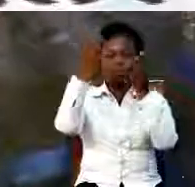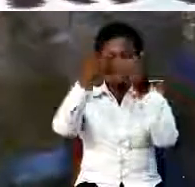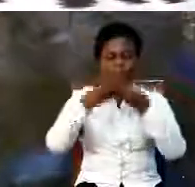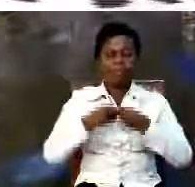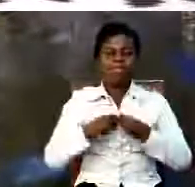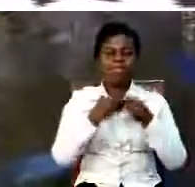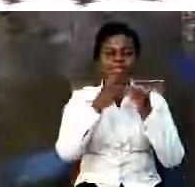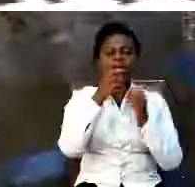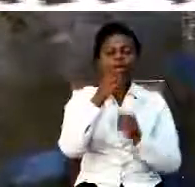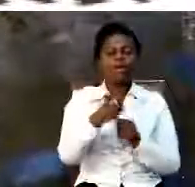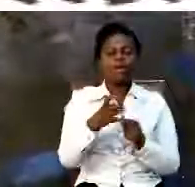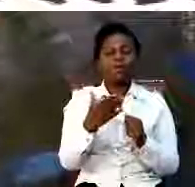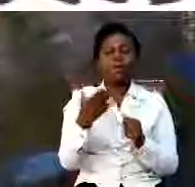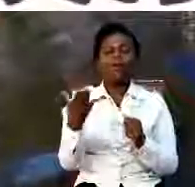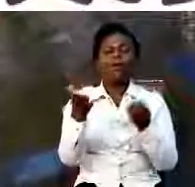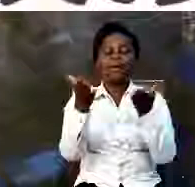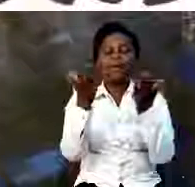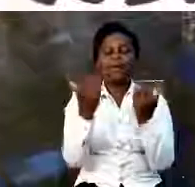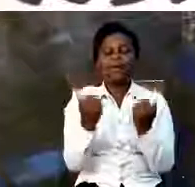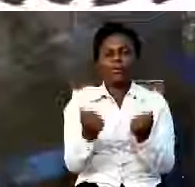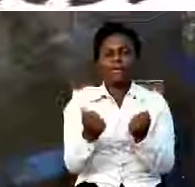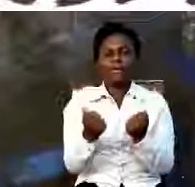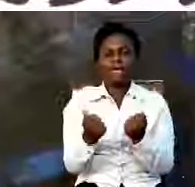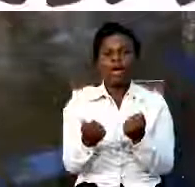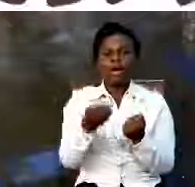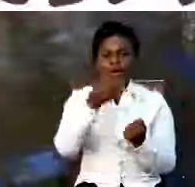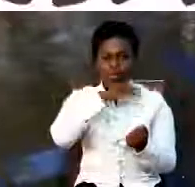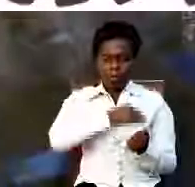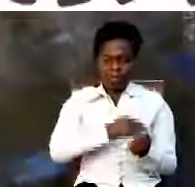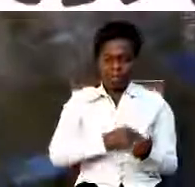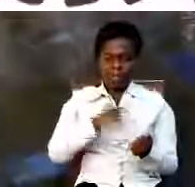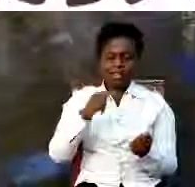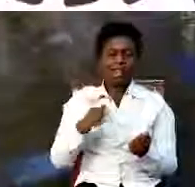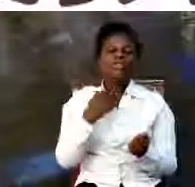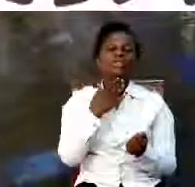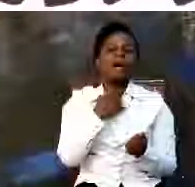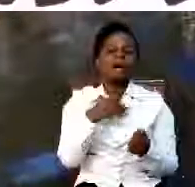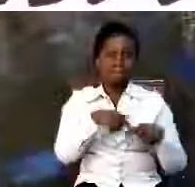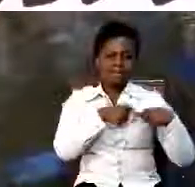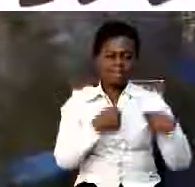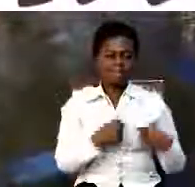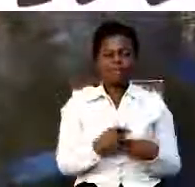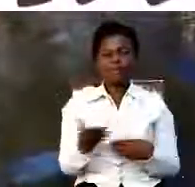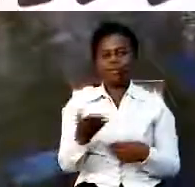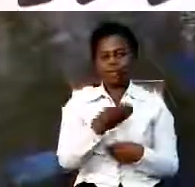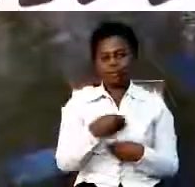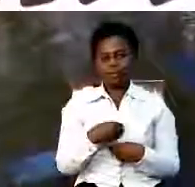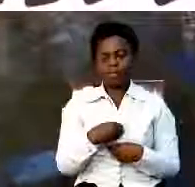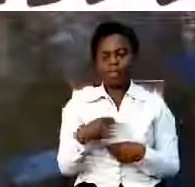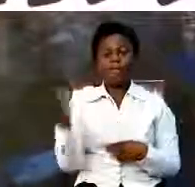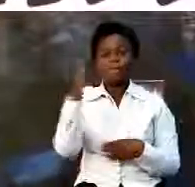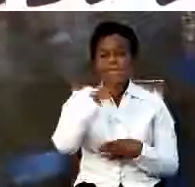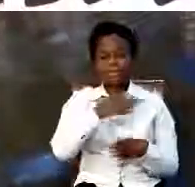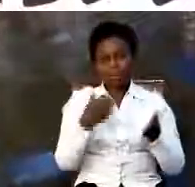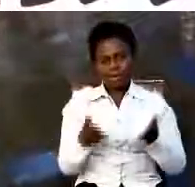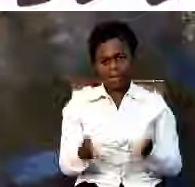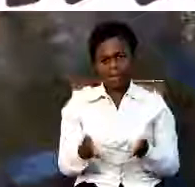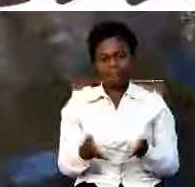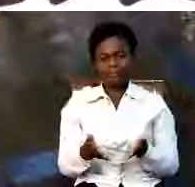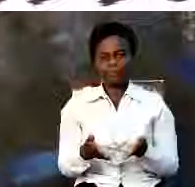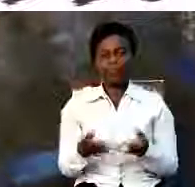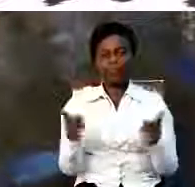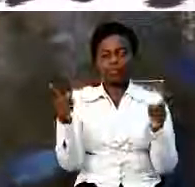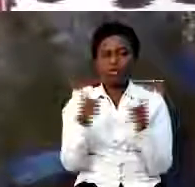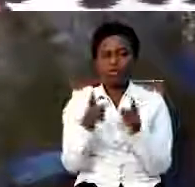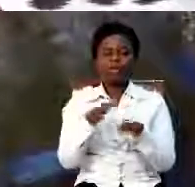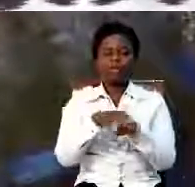watu ambao wataweza kukidhi hizo haja za mioyo yetu. Sasa siku ya leo, kwa ufupi,